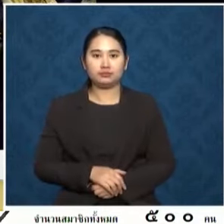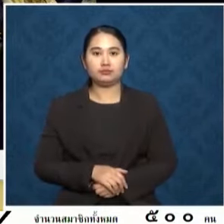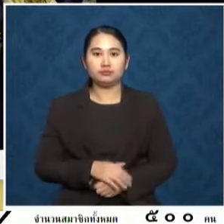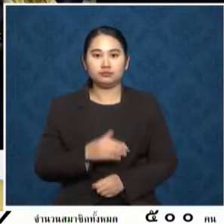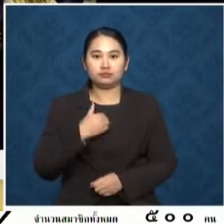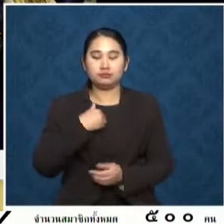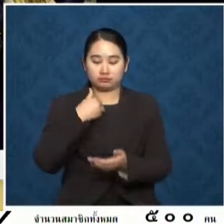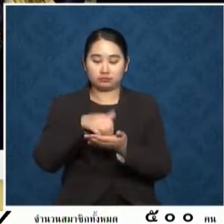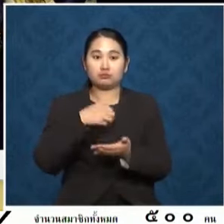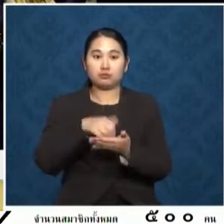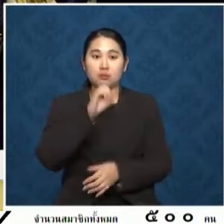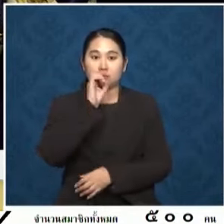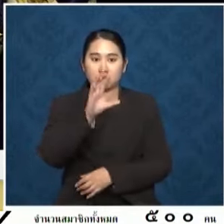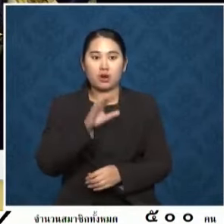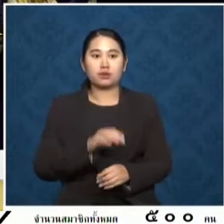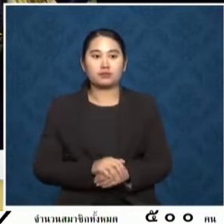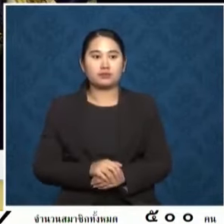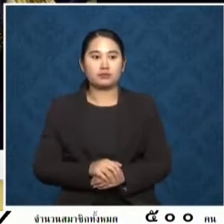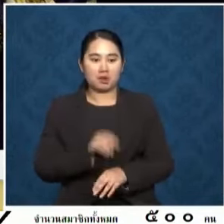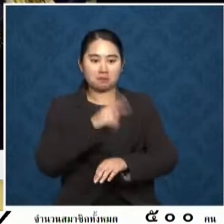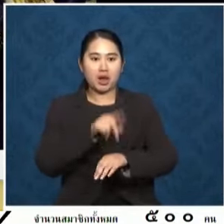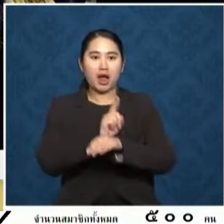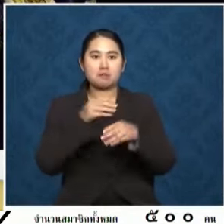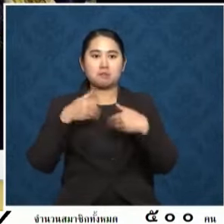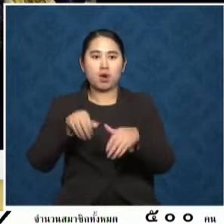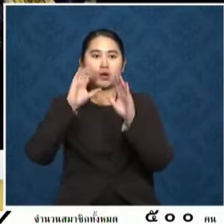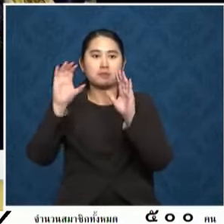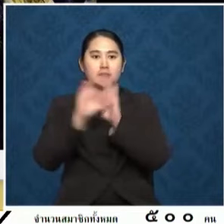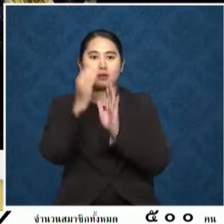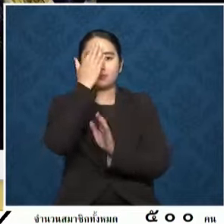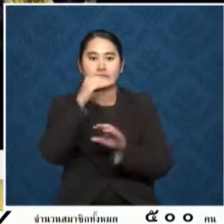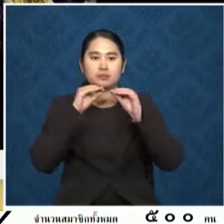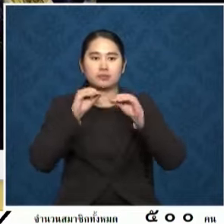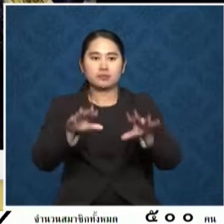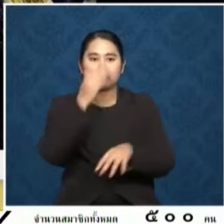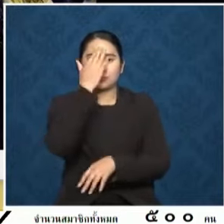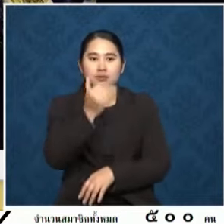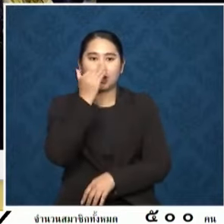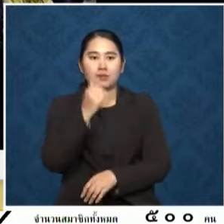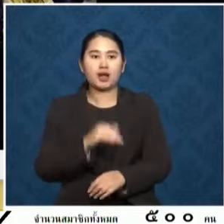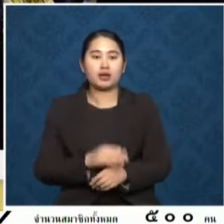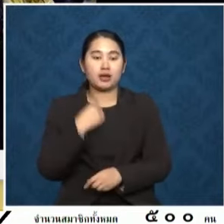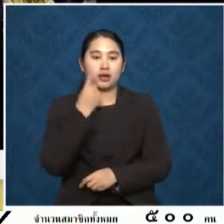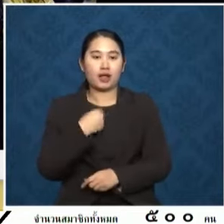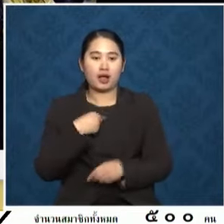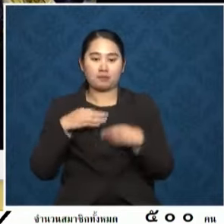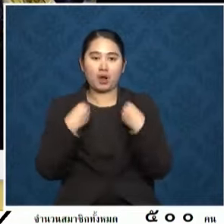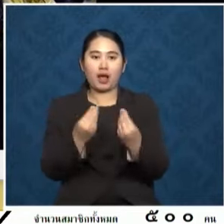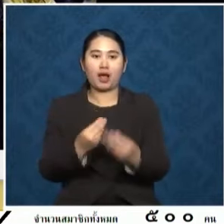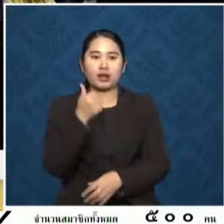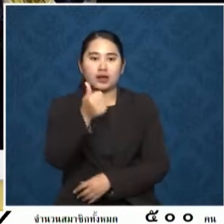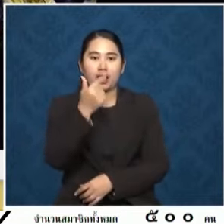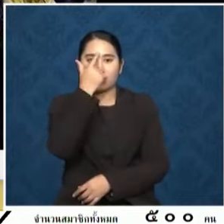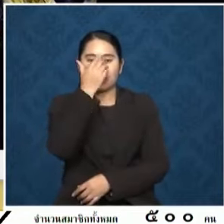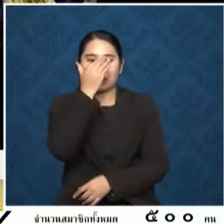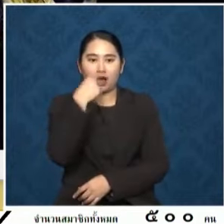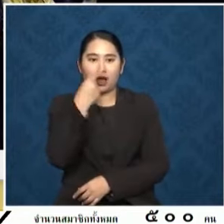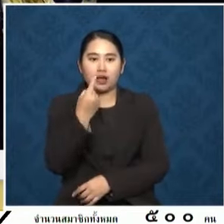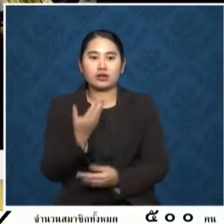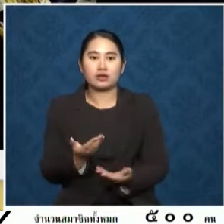ผมเรียนท่านประธานครับและท่านประธานปล่อยภาพนี้ออกมาได้อย่างไรใครเป็นผู้อนุญาต